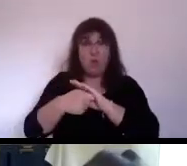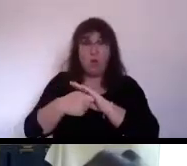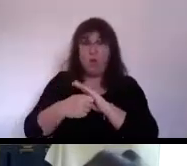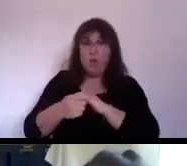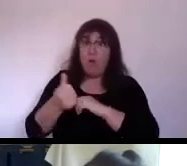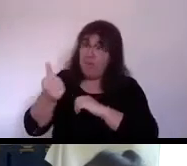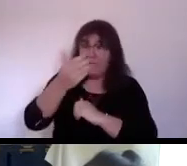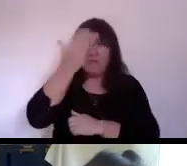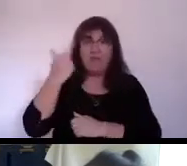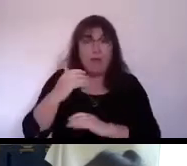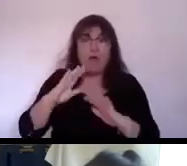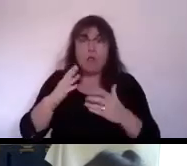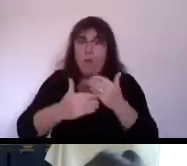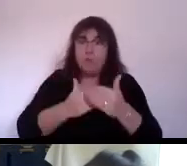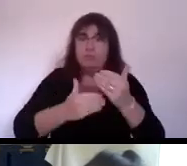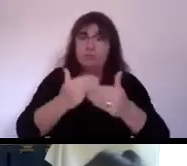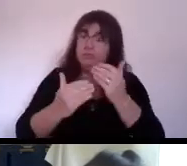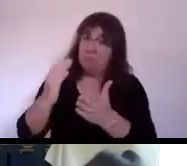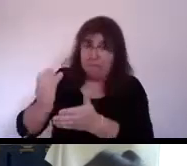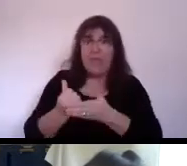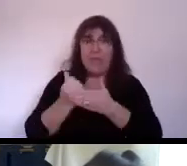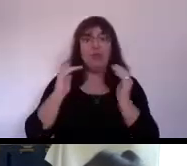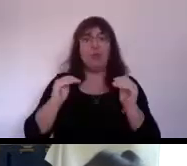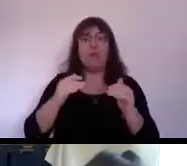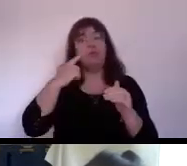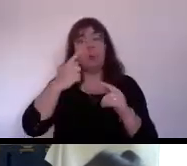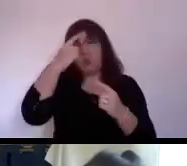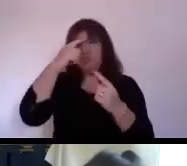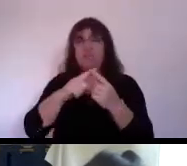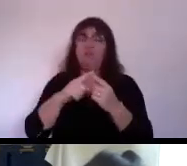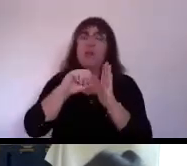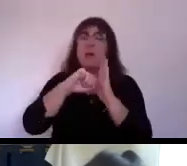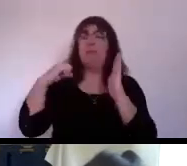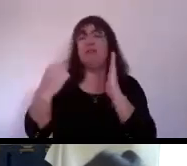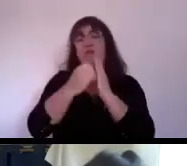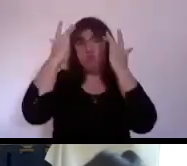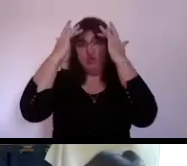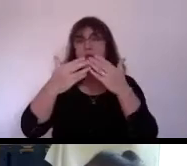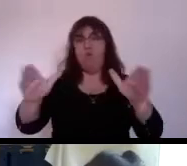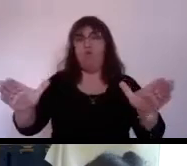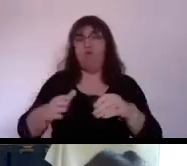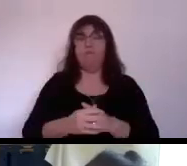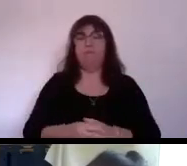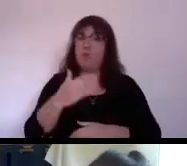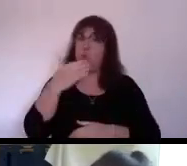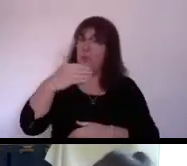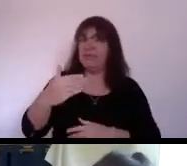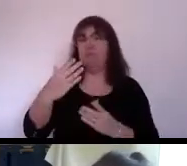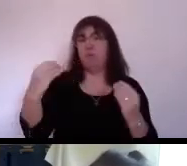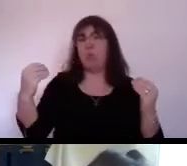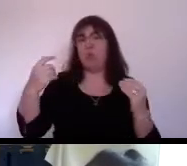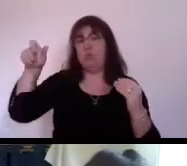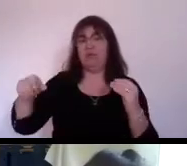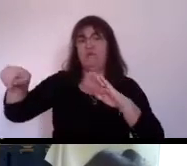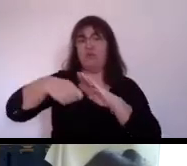va nous soutenir pour que nous puissions lancer cette plateforme culturelle qui sera ouverte à tous. Merci à eux.